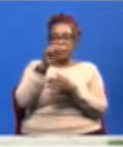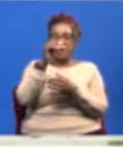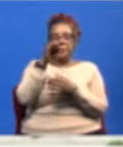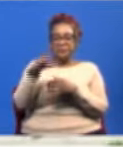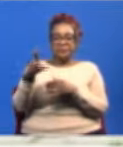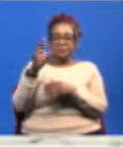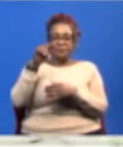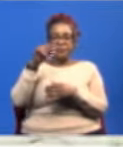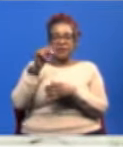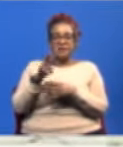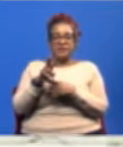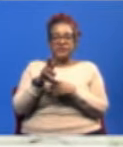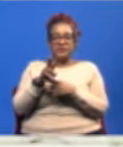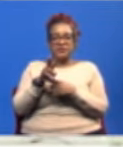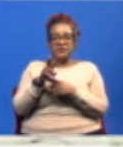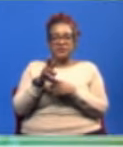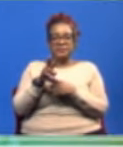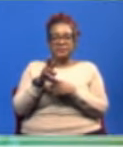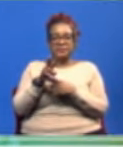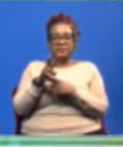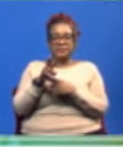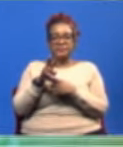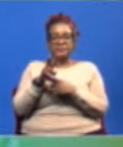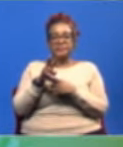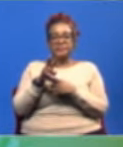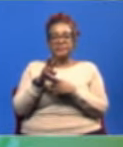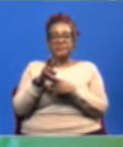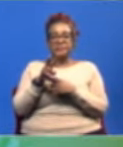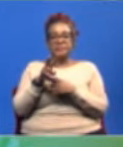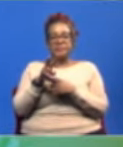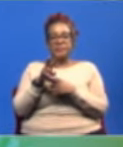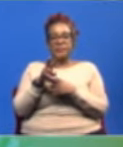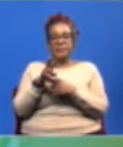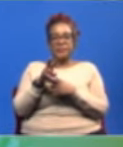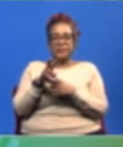NTV. Na mtazamaji, hao yakijiri, vifo